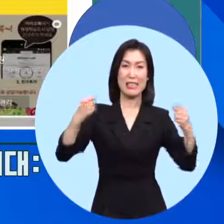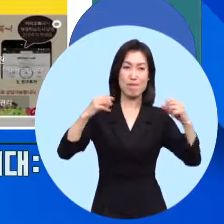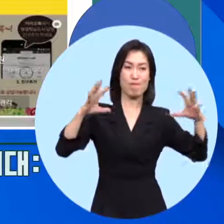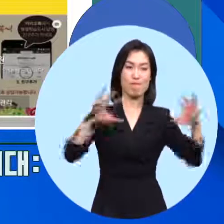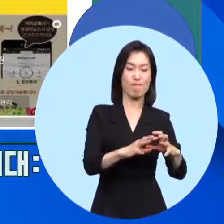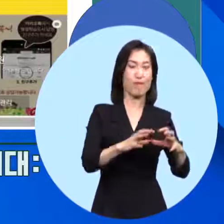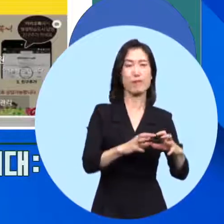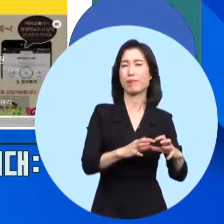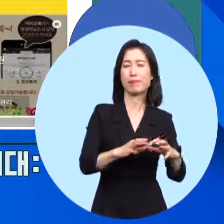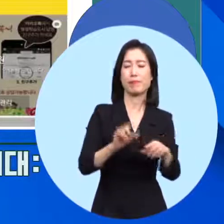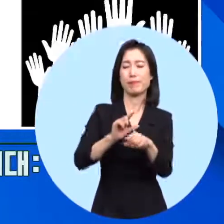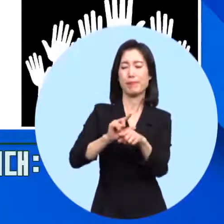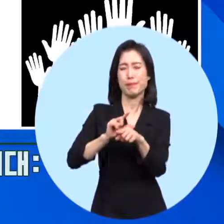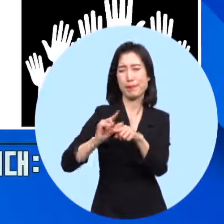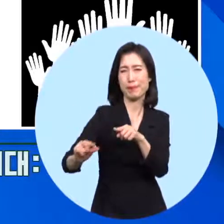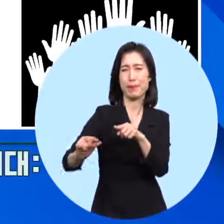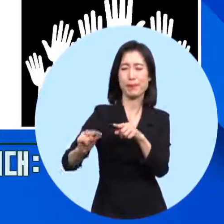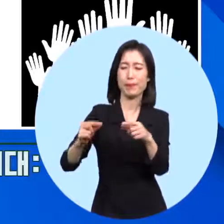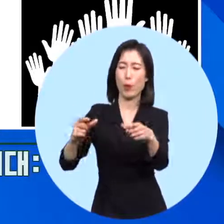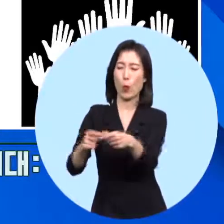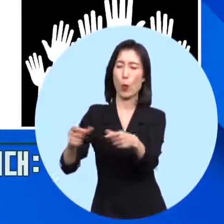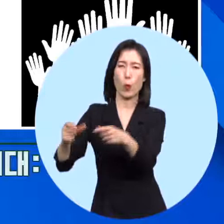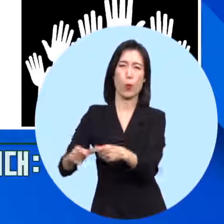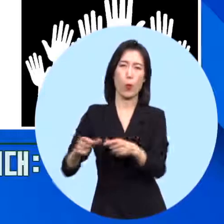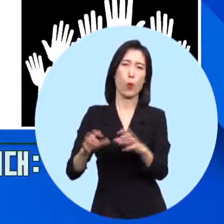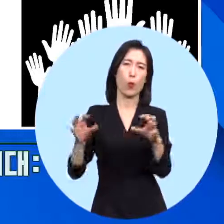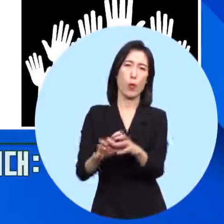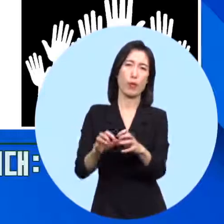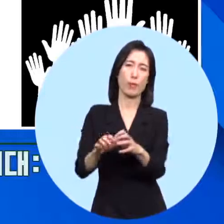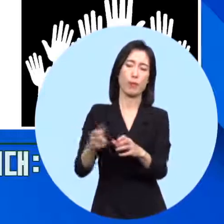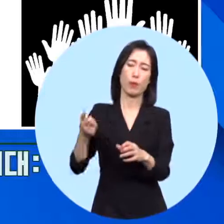로컬로 돌아가라 라는 말을 하고 싶습니다.